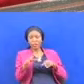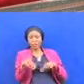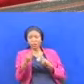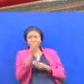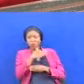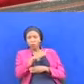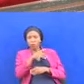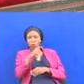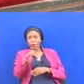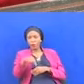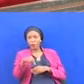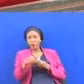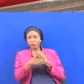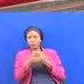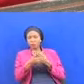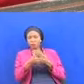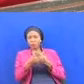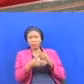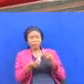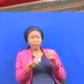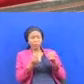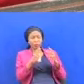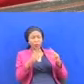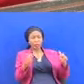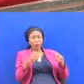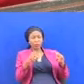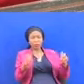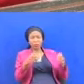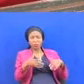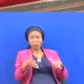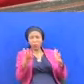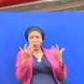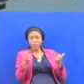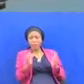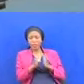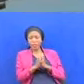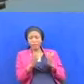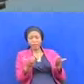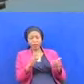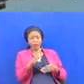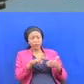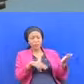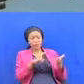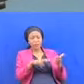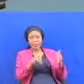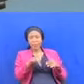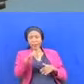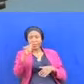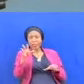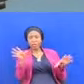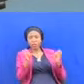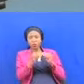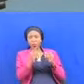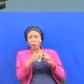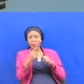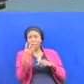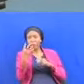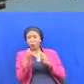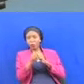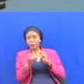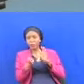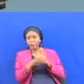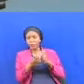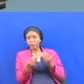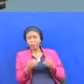nchini. Ukaguzi huo umewezesha daftari la usajili wa ndege kuwa na jumla ndege 419.